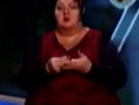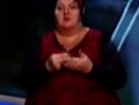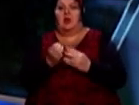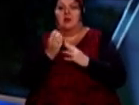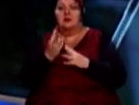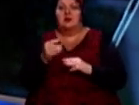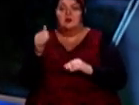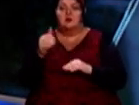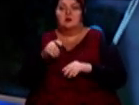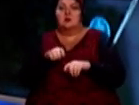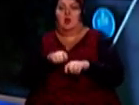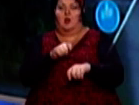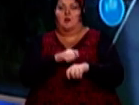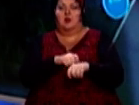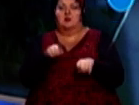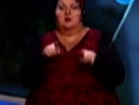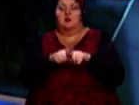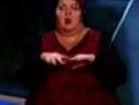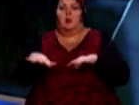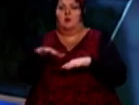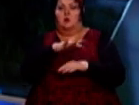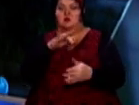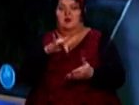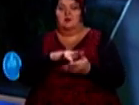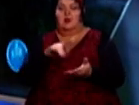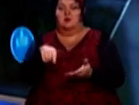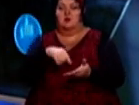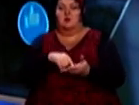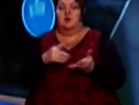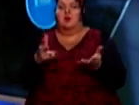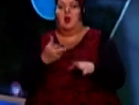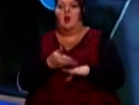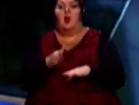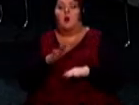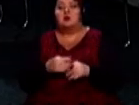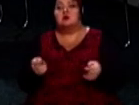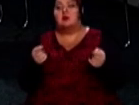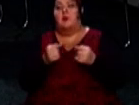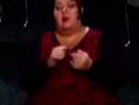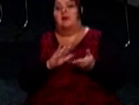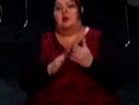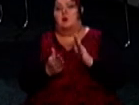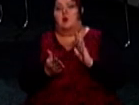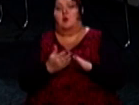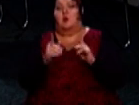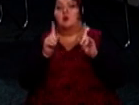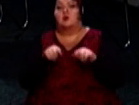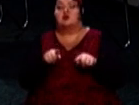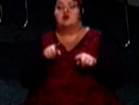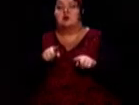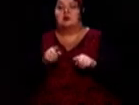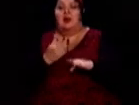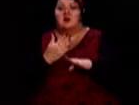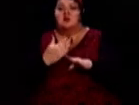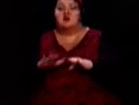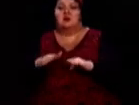квадратних метрів цієї площі в центрі міста, яка обтяжена певними умовами, тому що це частина ансамблю